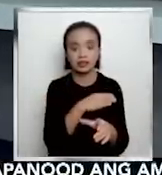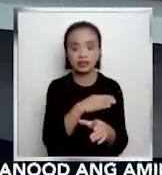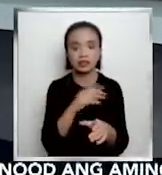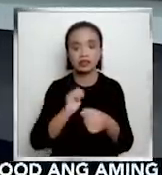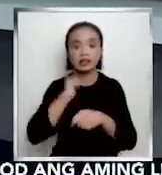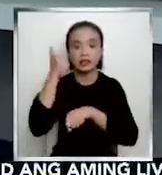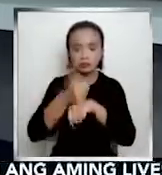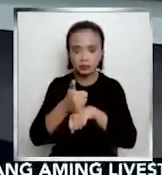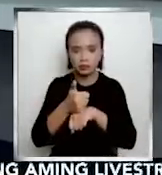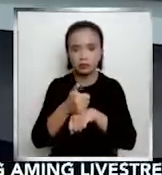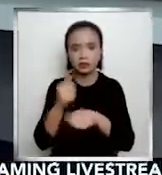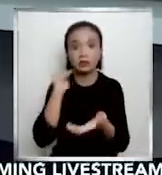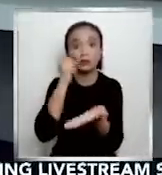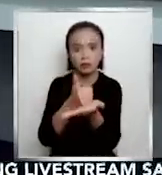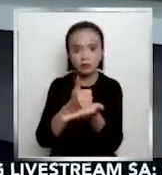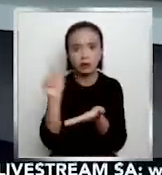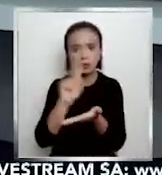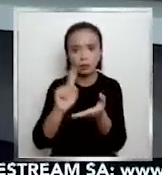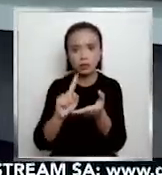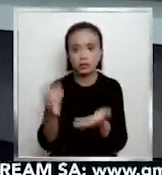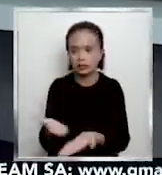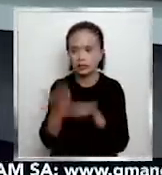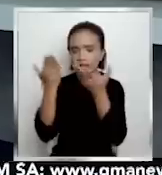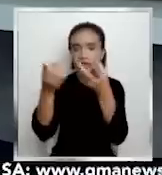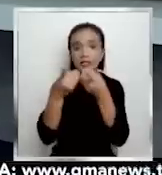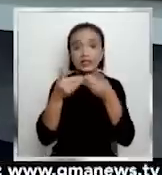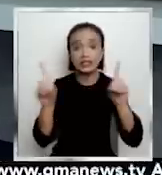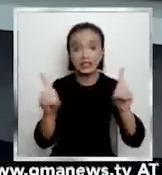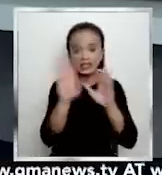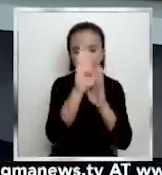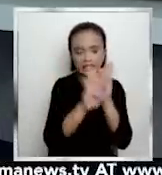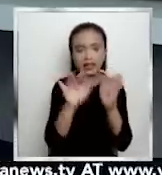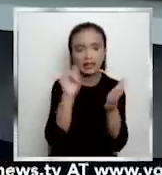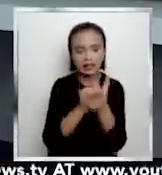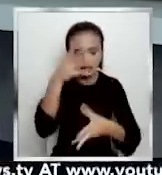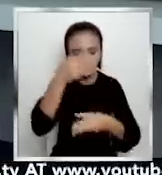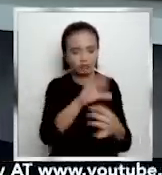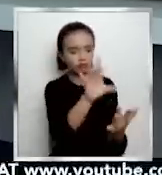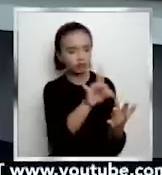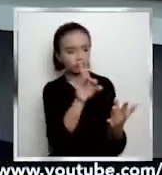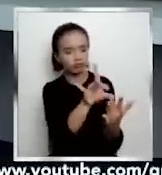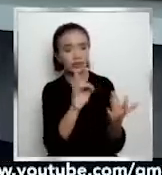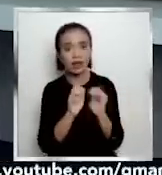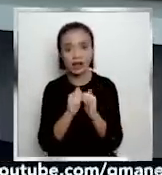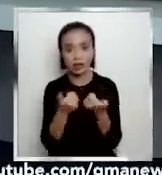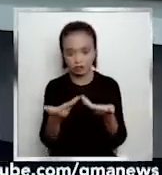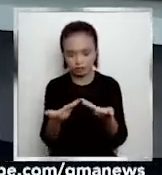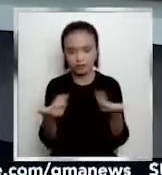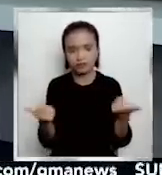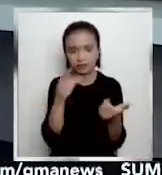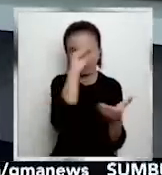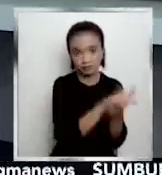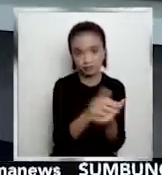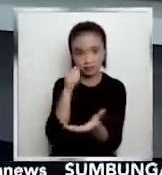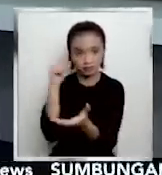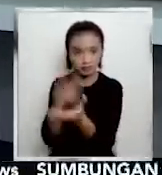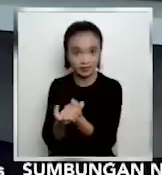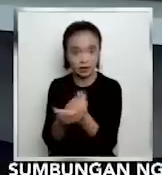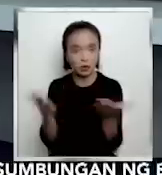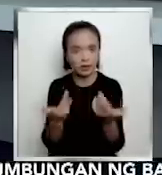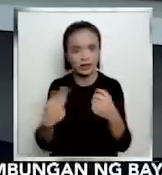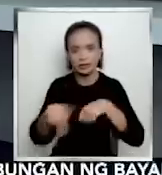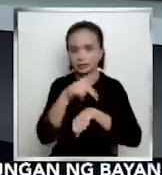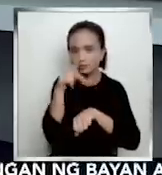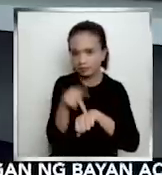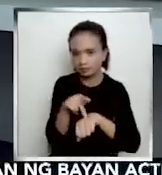panukalang divorce na dagdag na option sa mga legal na paraan sa paghihiwalay ng mag-asawa sa Pilipinas. Bukod sa